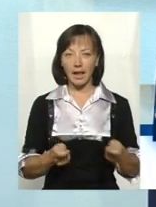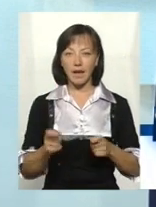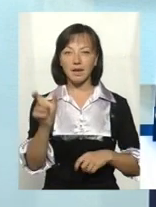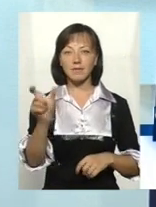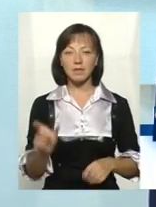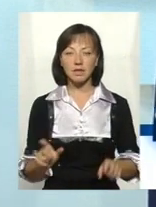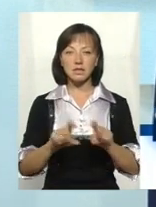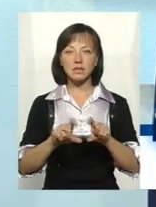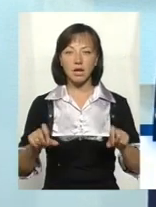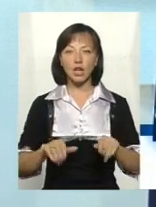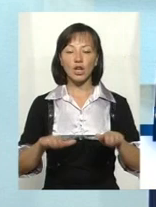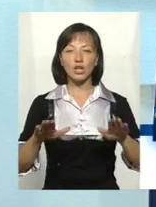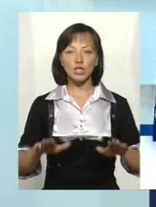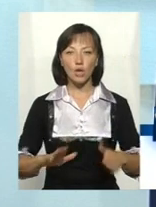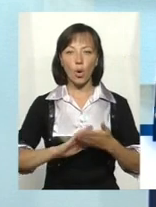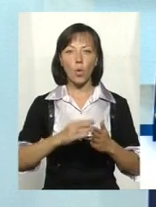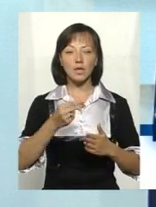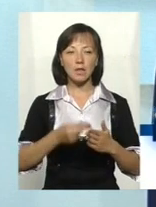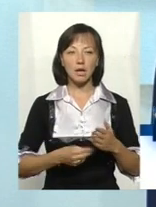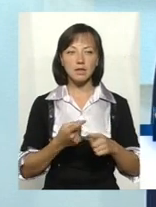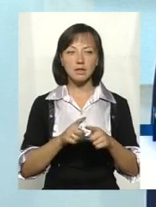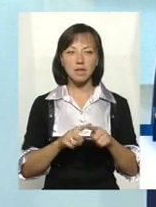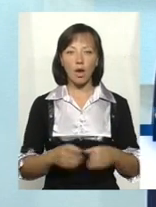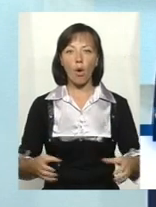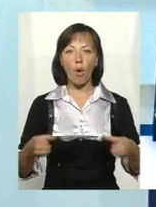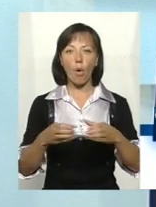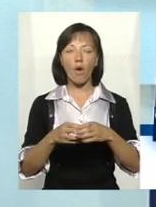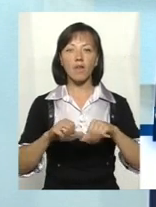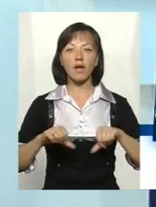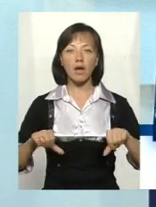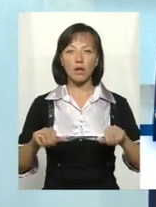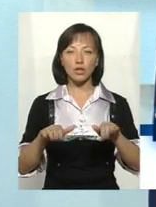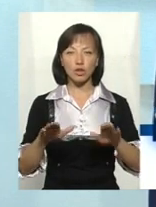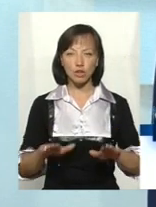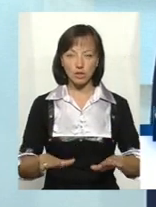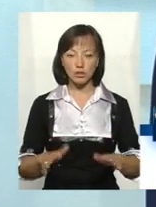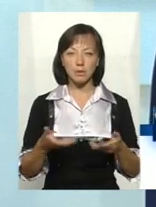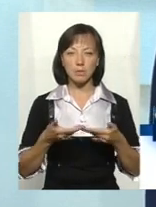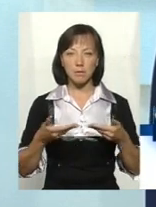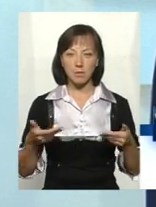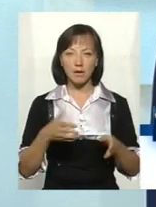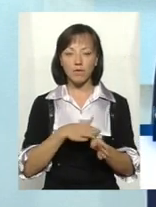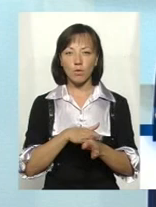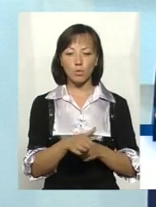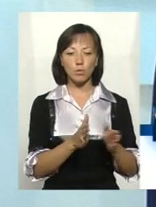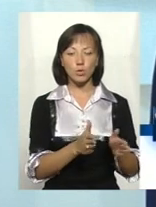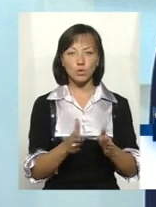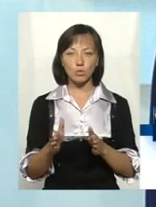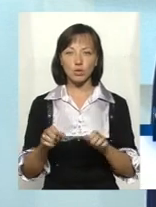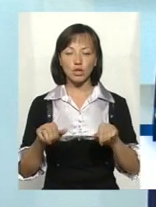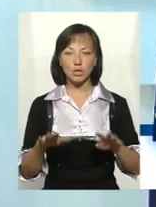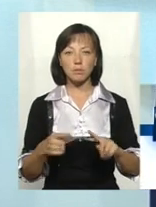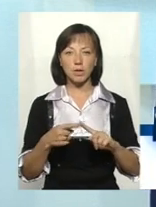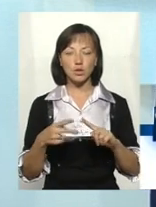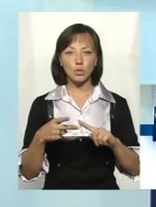закладу, рішення по ньому контракт – це колегіальне рішення. І ми абсолютно дотримуємося процедури і рішення. Це